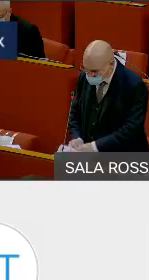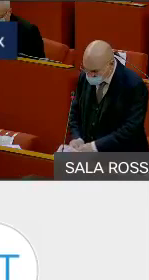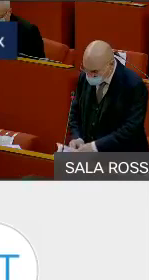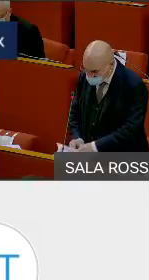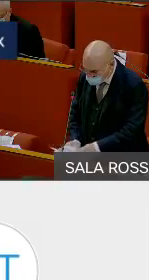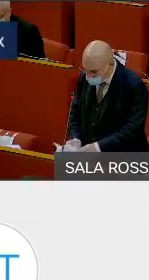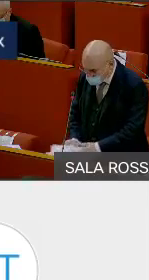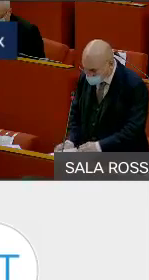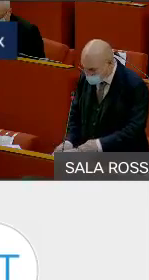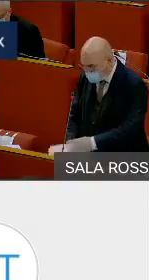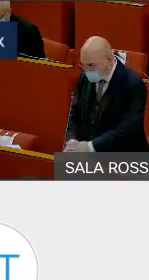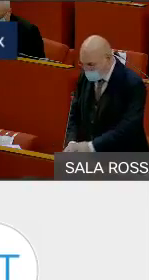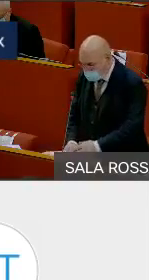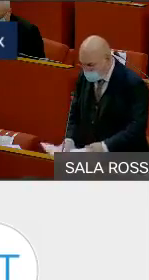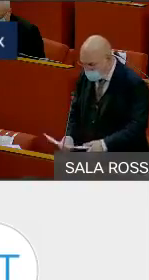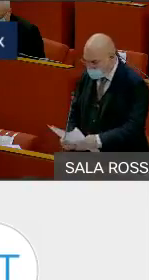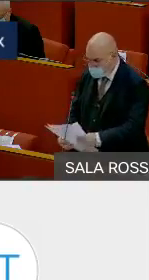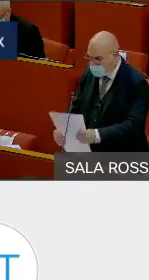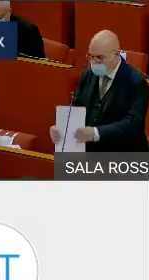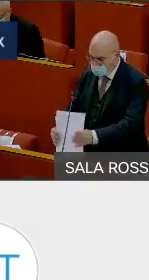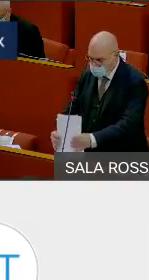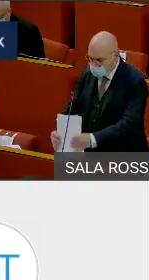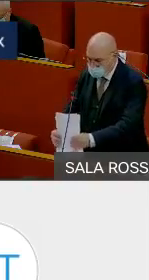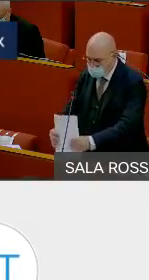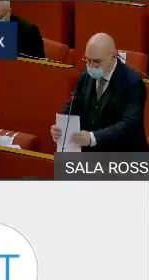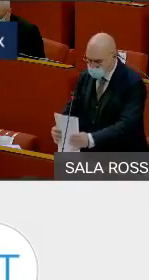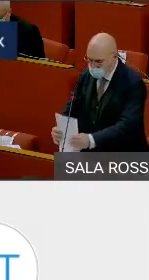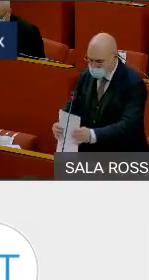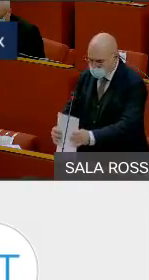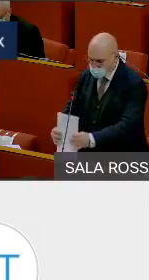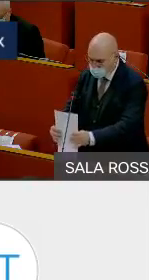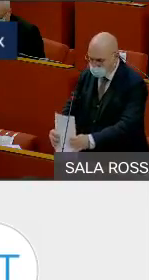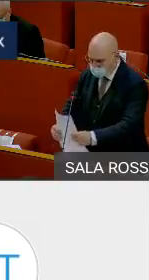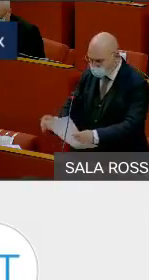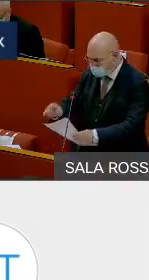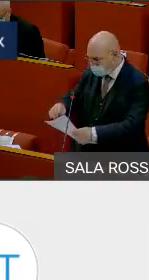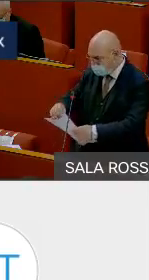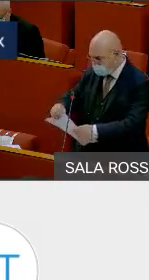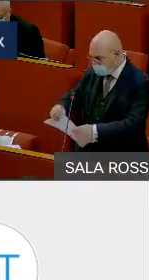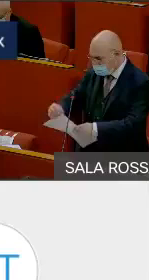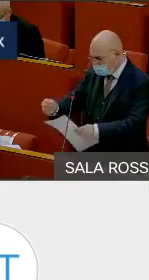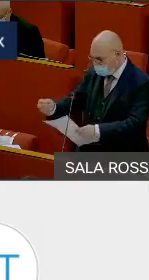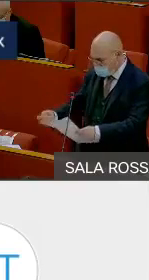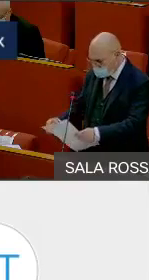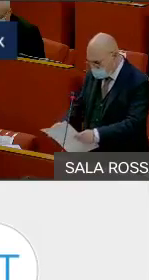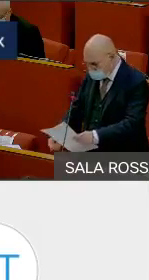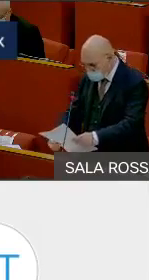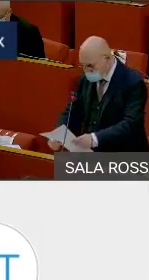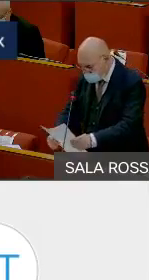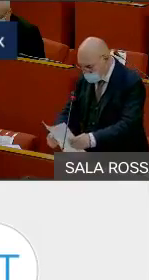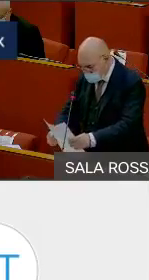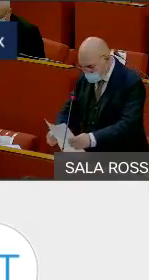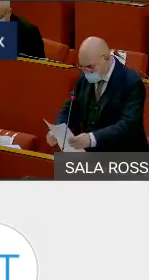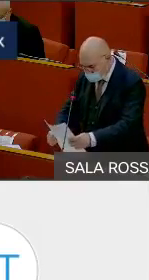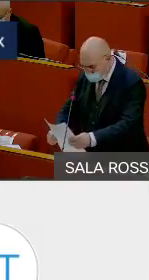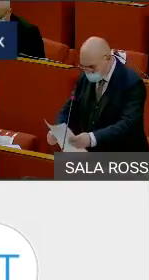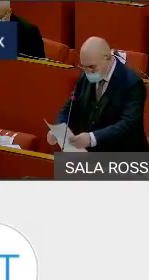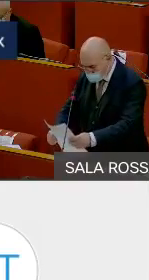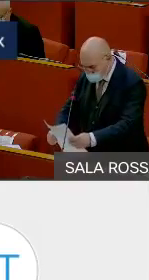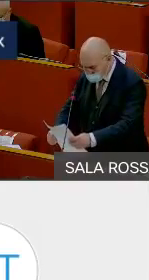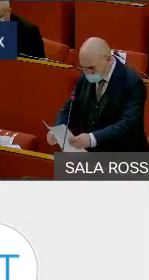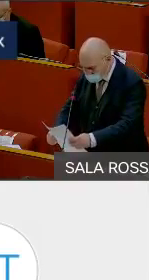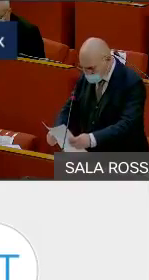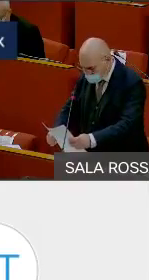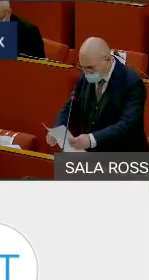25 gli emendamenti la mia prima firma e tutti